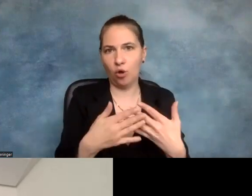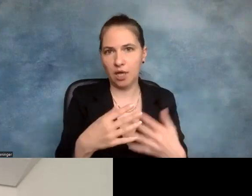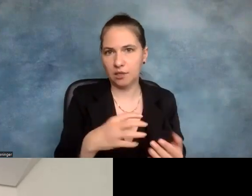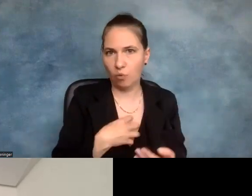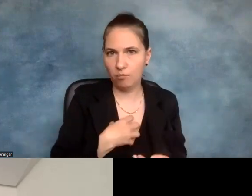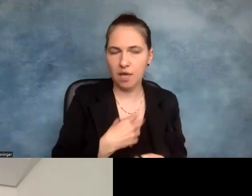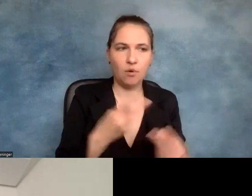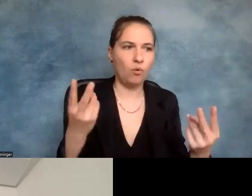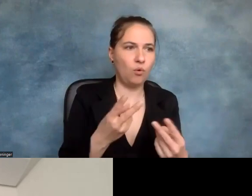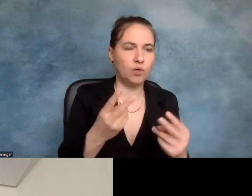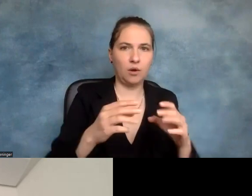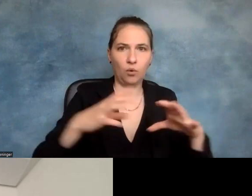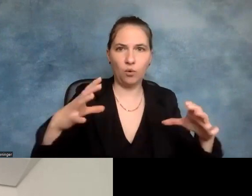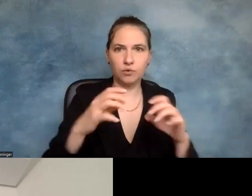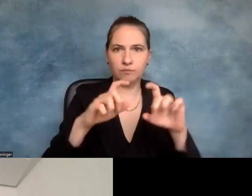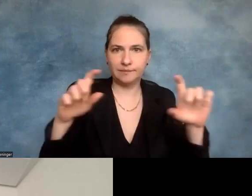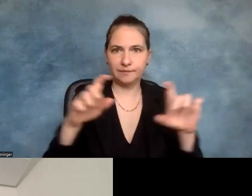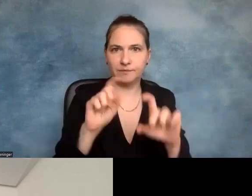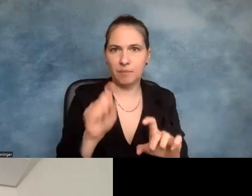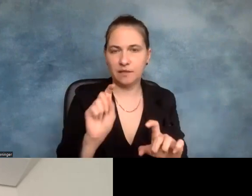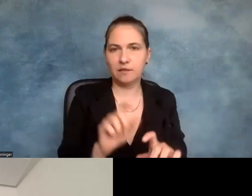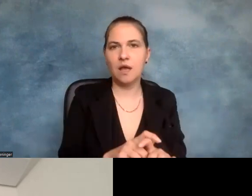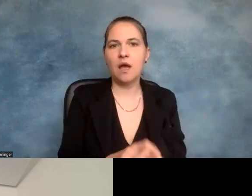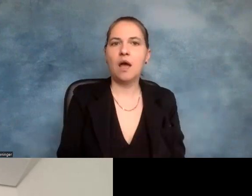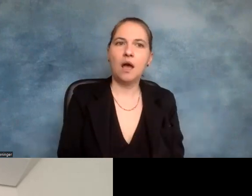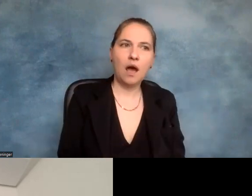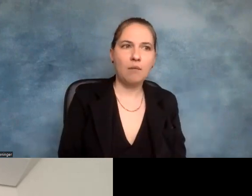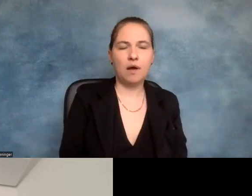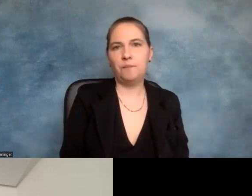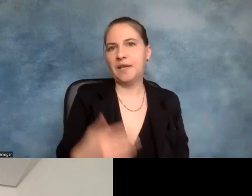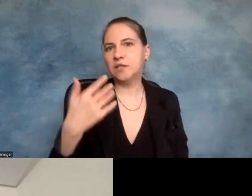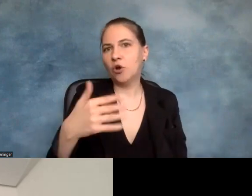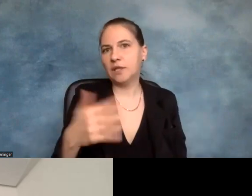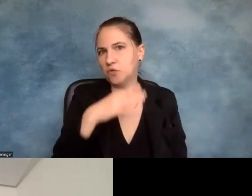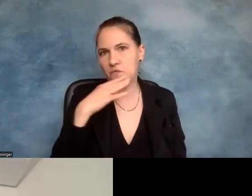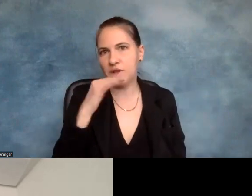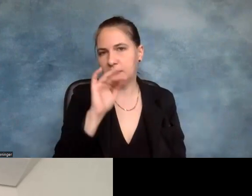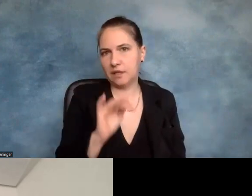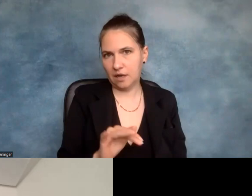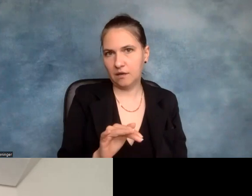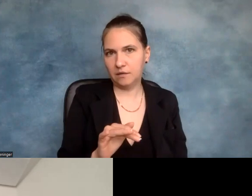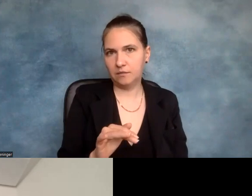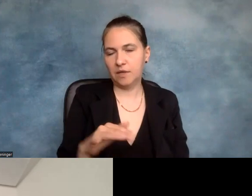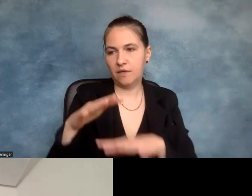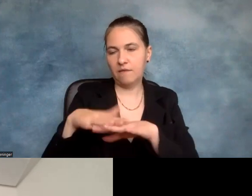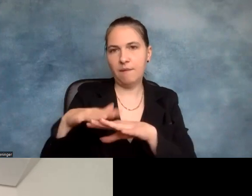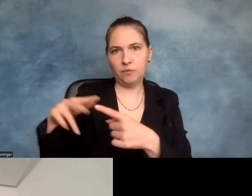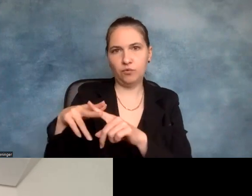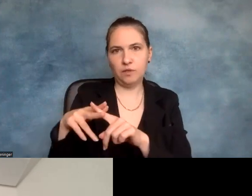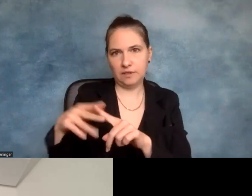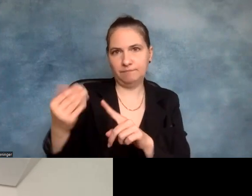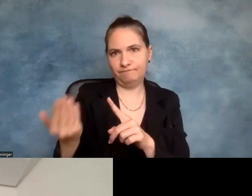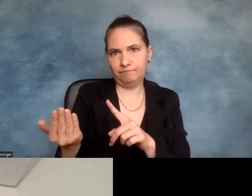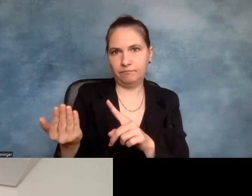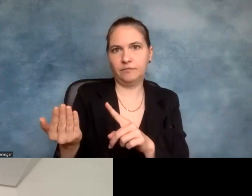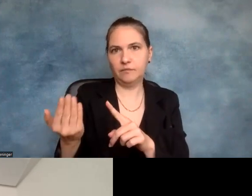Kontrastproblemen, nach Größe von Buttons. Aber es ist doch weniger im Umfang als jetzt die Web-Tools, einfach weil es auch so ein Blackbox-Testing ist, was